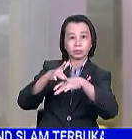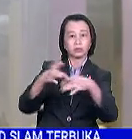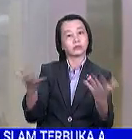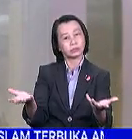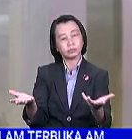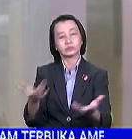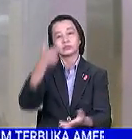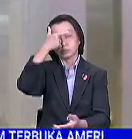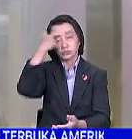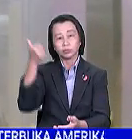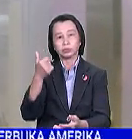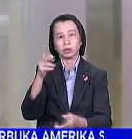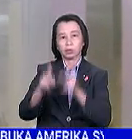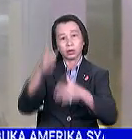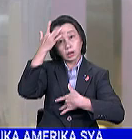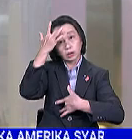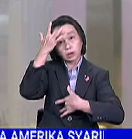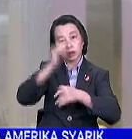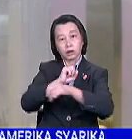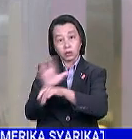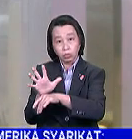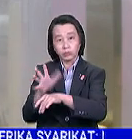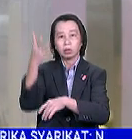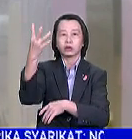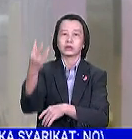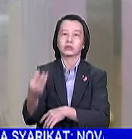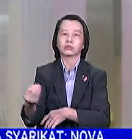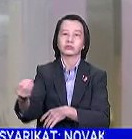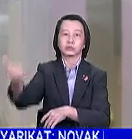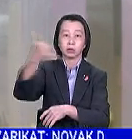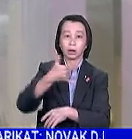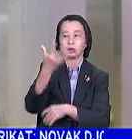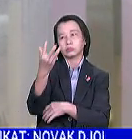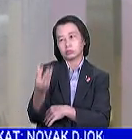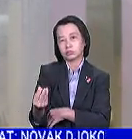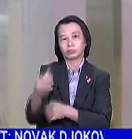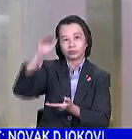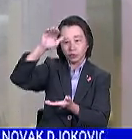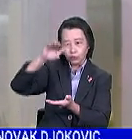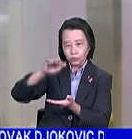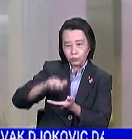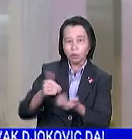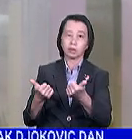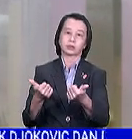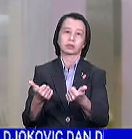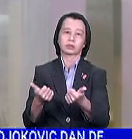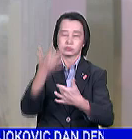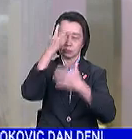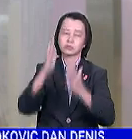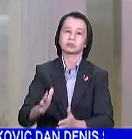Ia berikutan kekurangan pesakit yang masuk ke hospital dengan penurunan kes